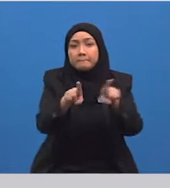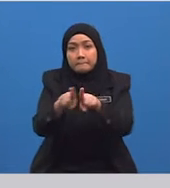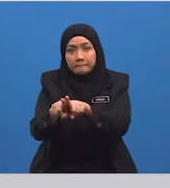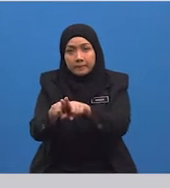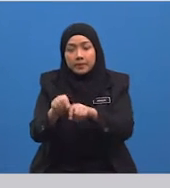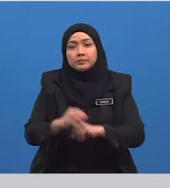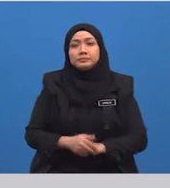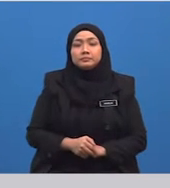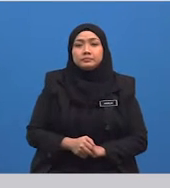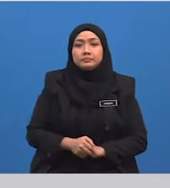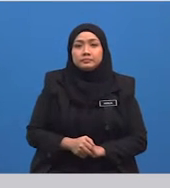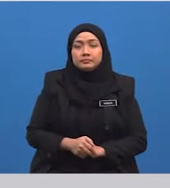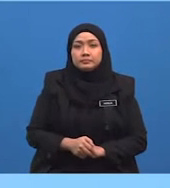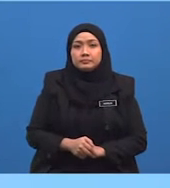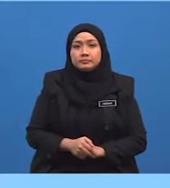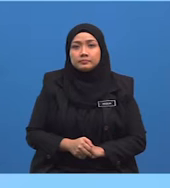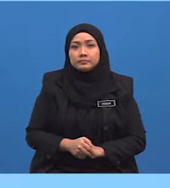sekarang untuk menjawab.